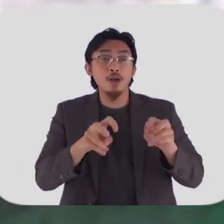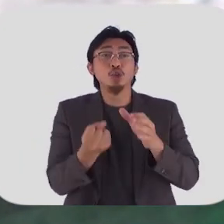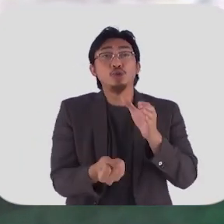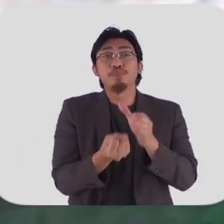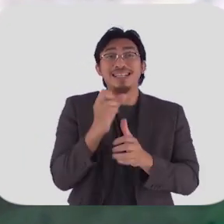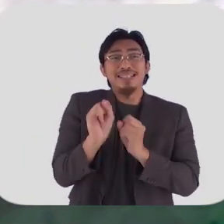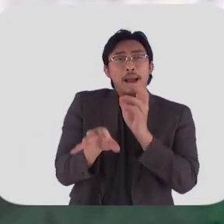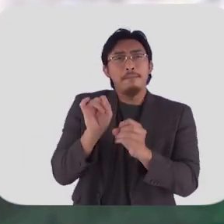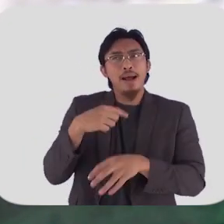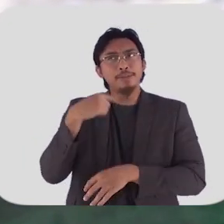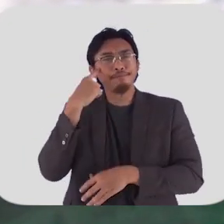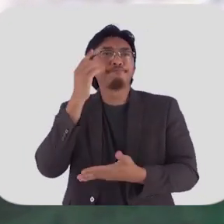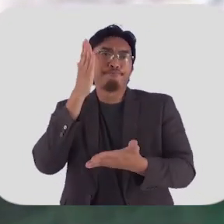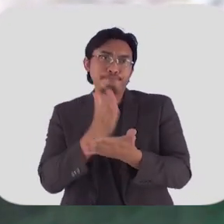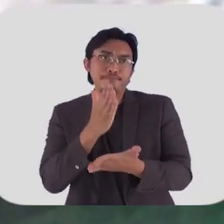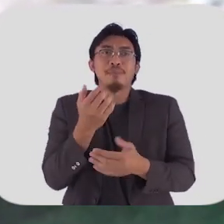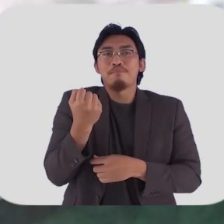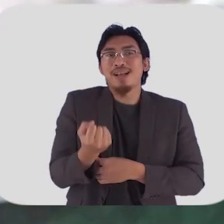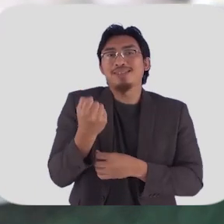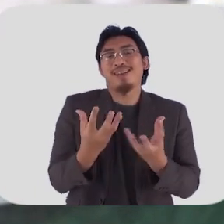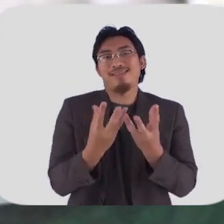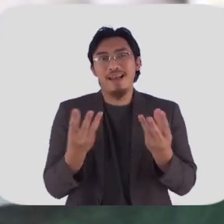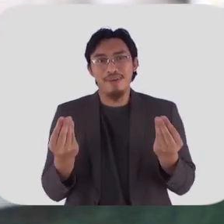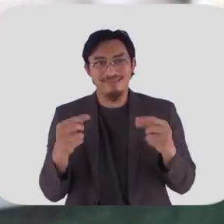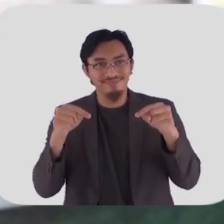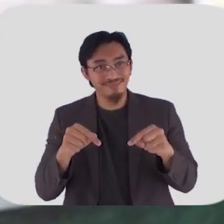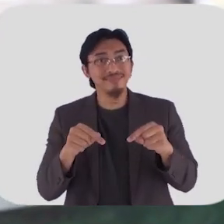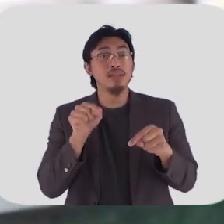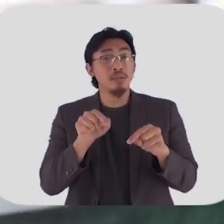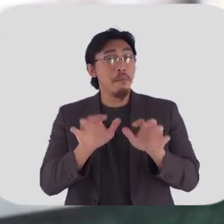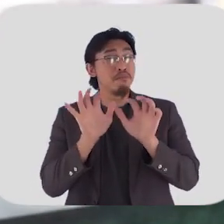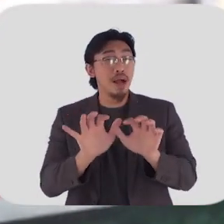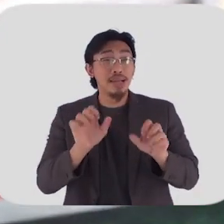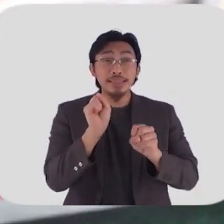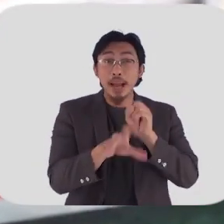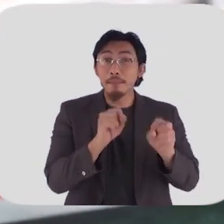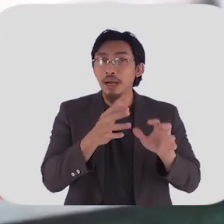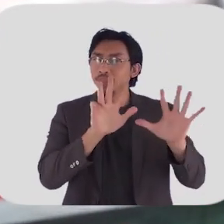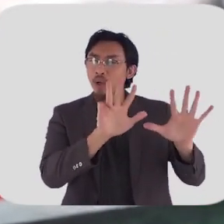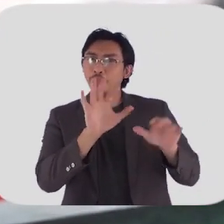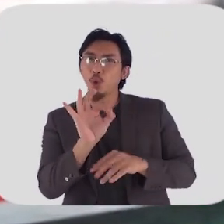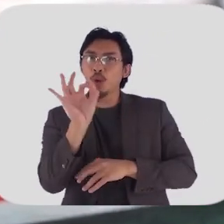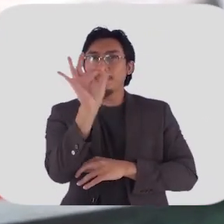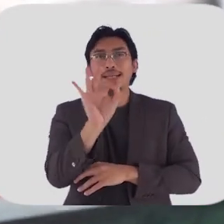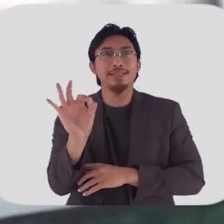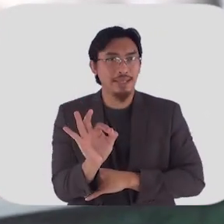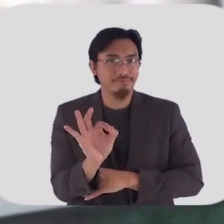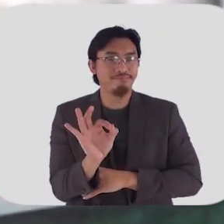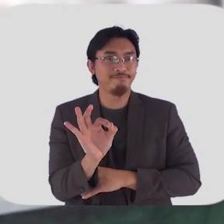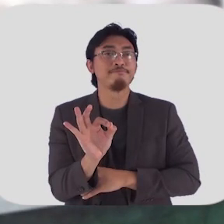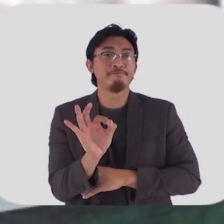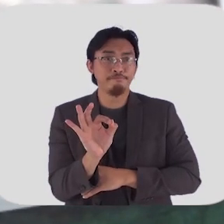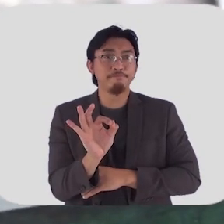terlebih dahulu dari sumber sampah yang kita tetapkan di pasar taman, yaitu kita dapatkan dominan